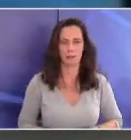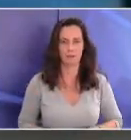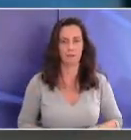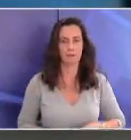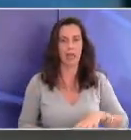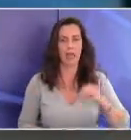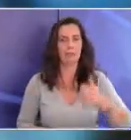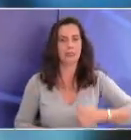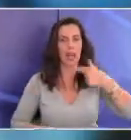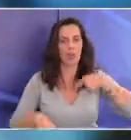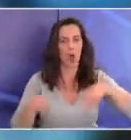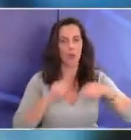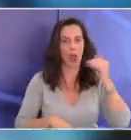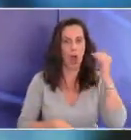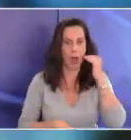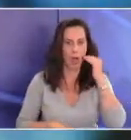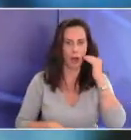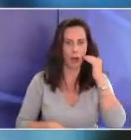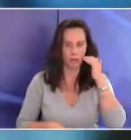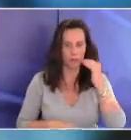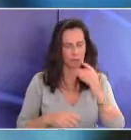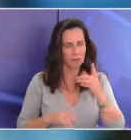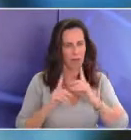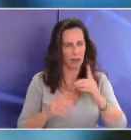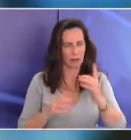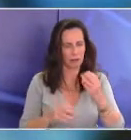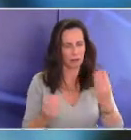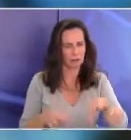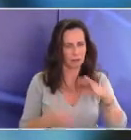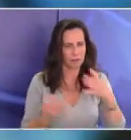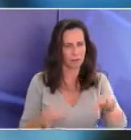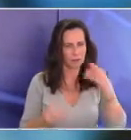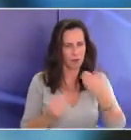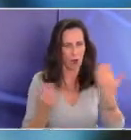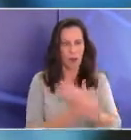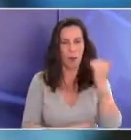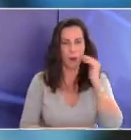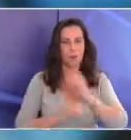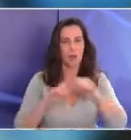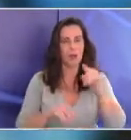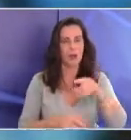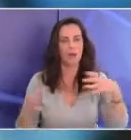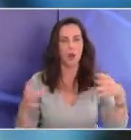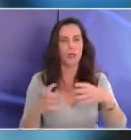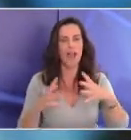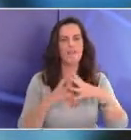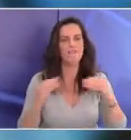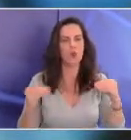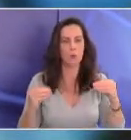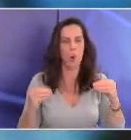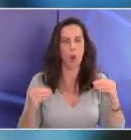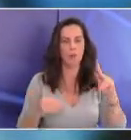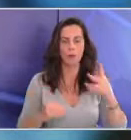והאם שרת החוץ של ארצות הברית לשעבר, קונדליסה רייס, בדרך לקריירה אחרת? בארצות הברית פורסם כי קבוצת הפוטבול